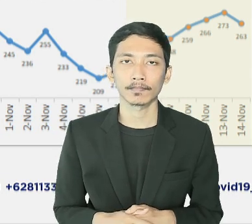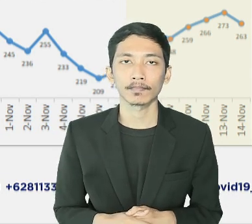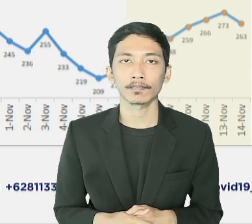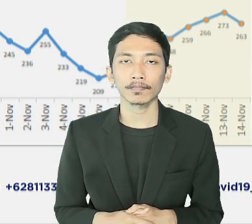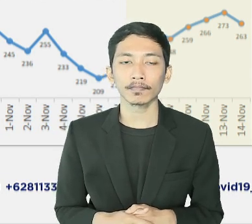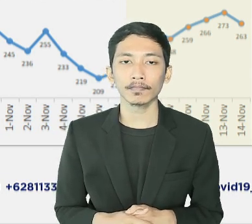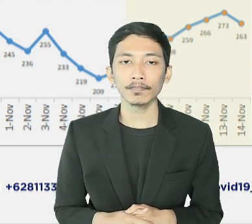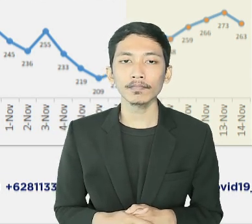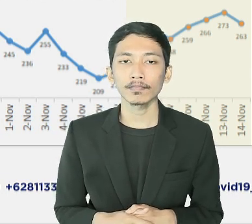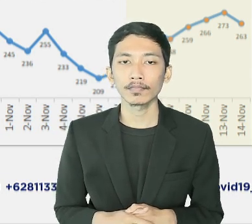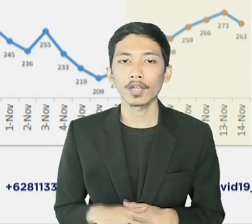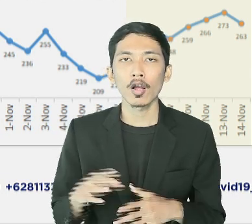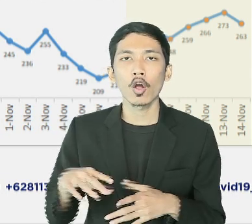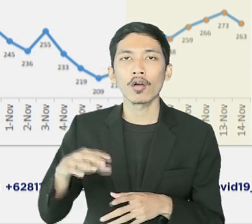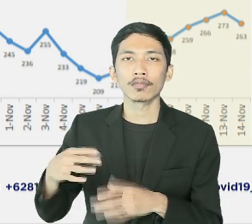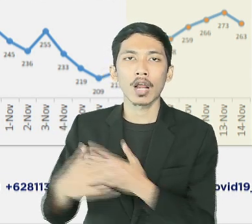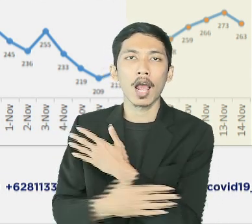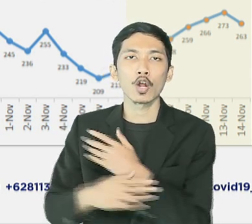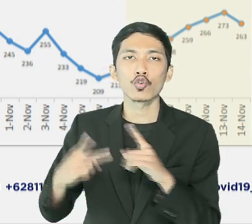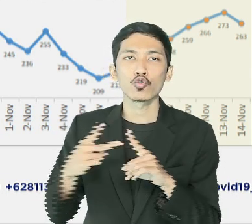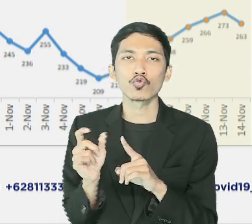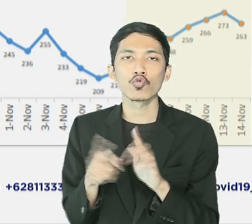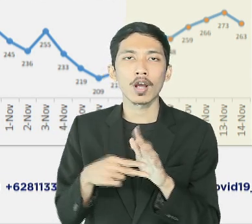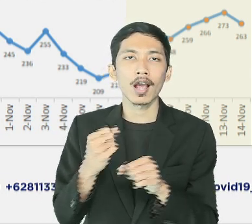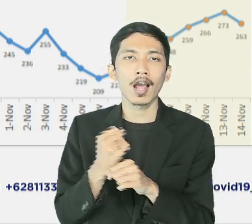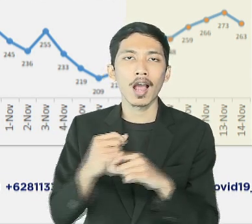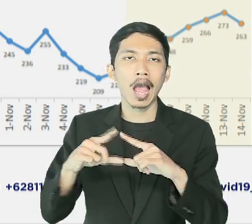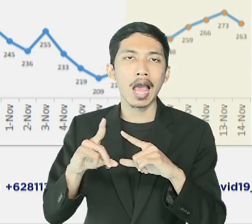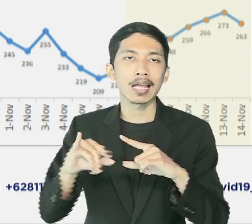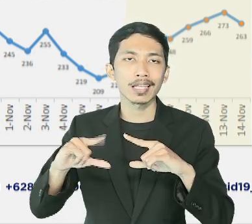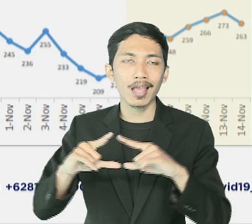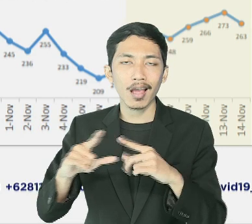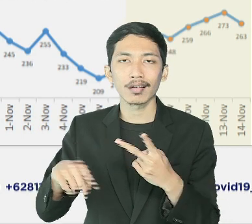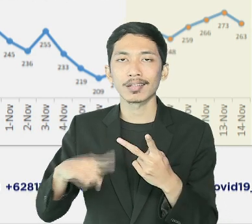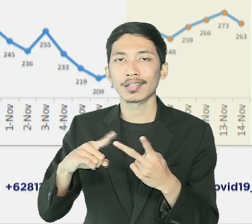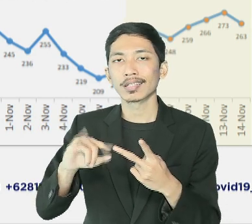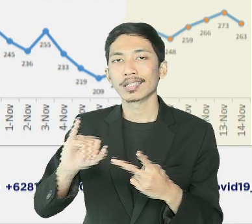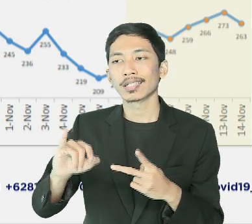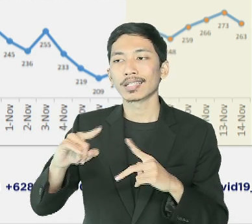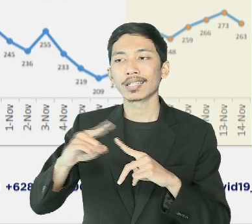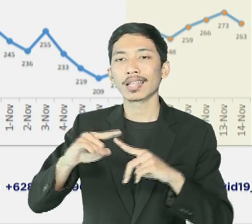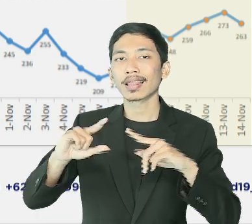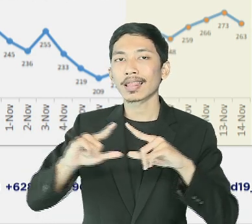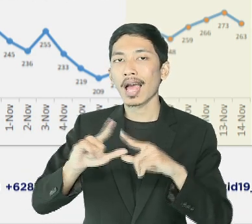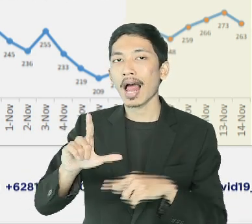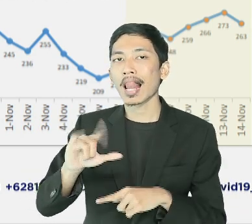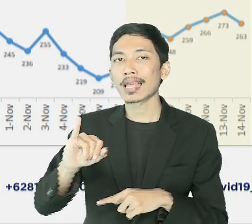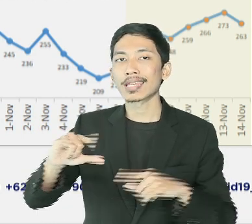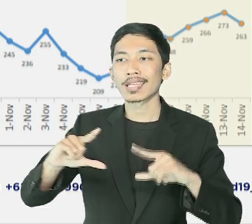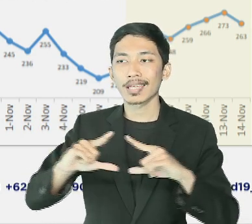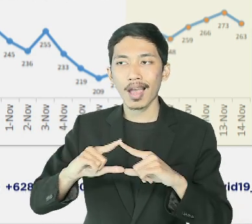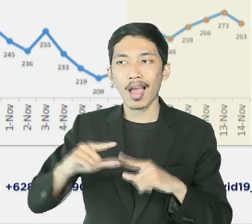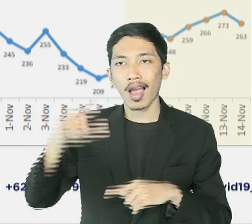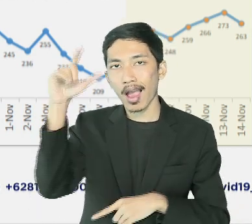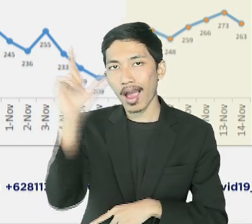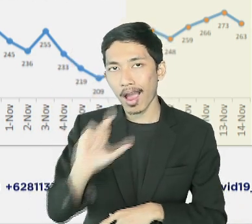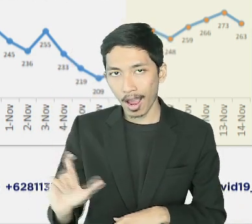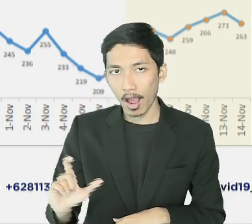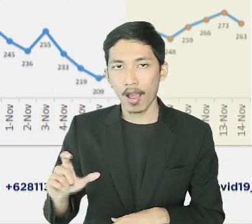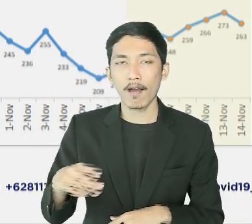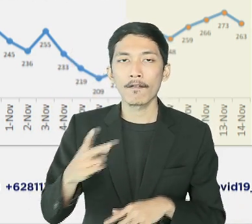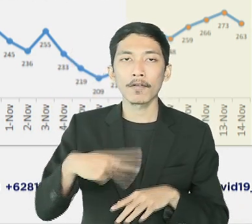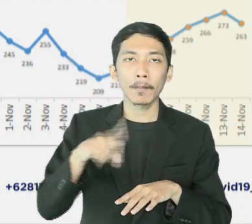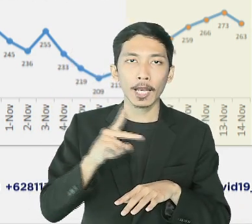kasus, yaitu Hungaria, Italia, Ukraina, Finlandia, dan Filipina. Pada